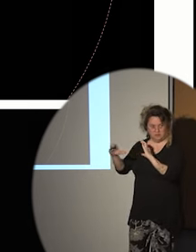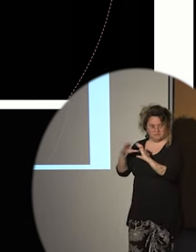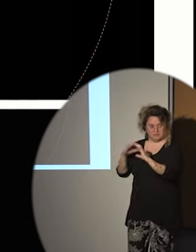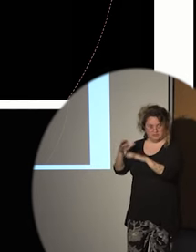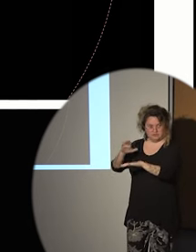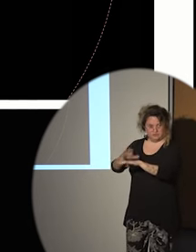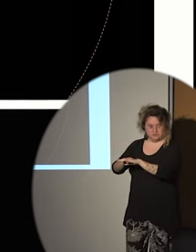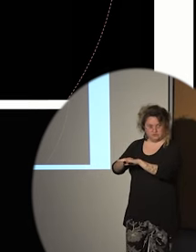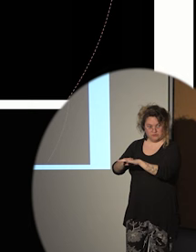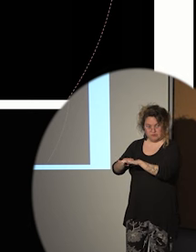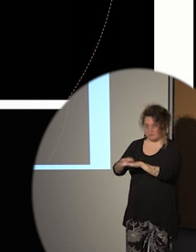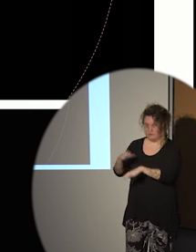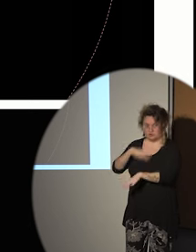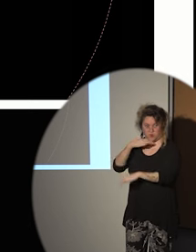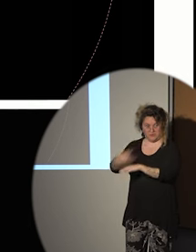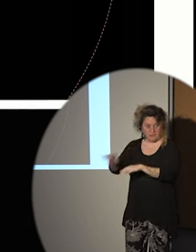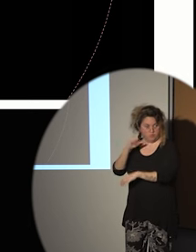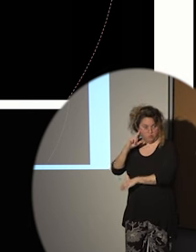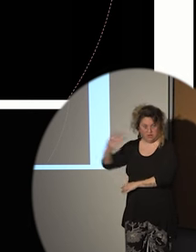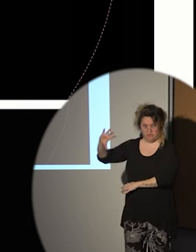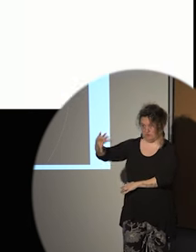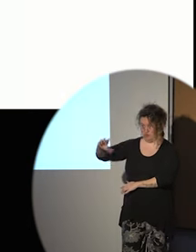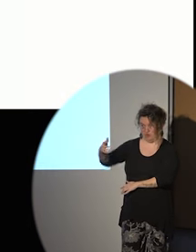son étoile va l'absorber.